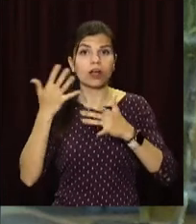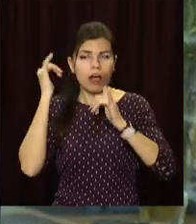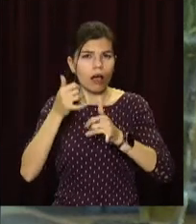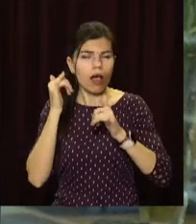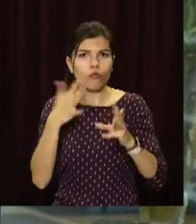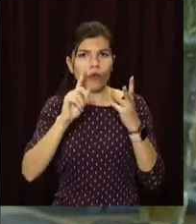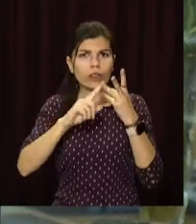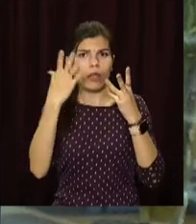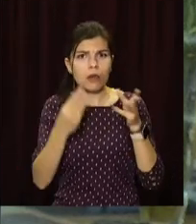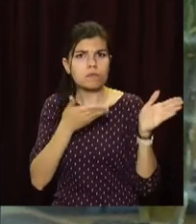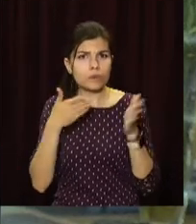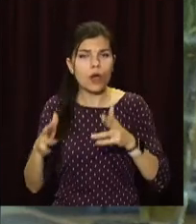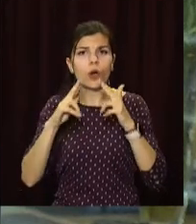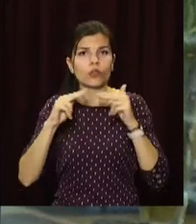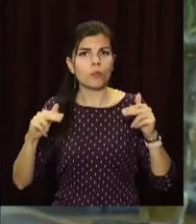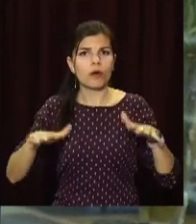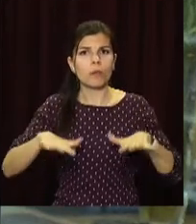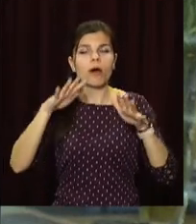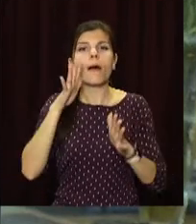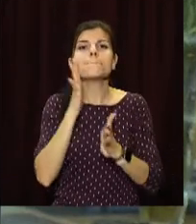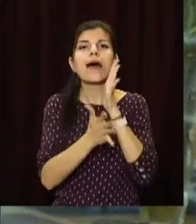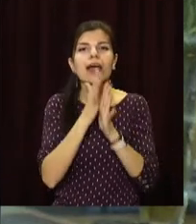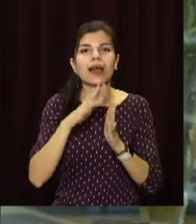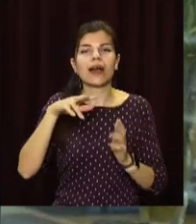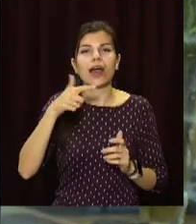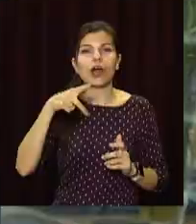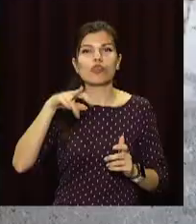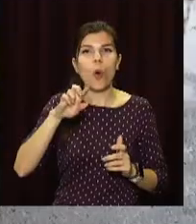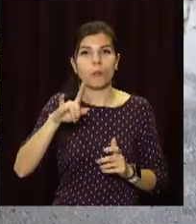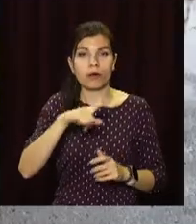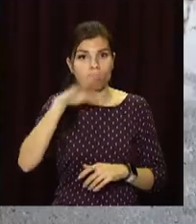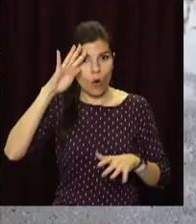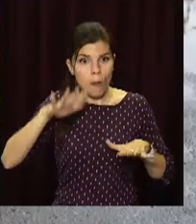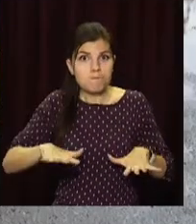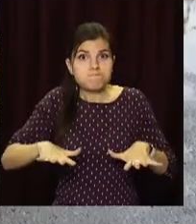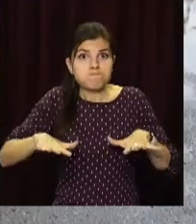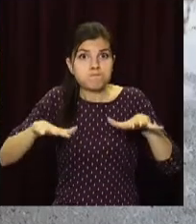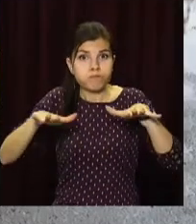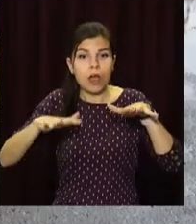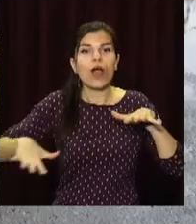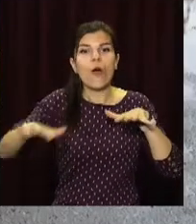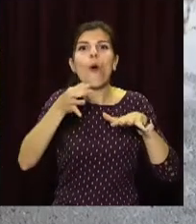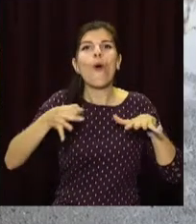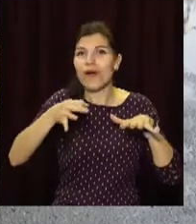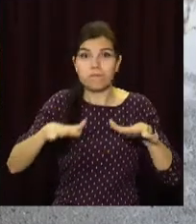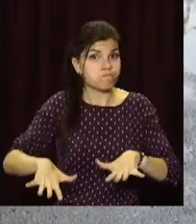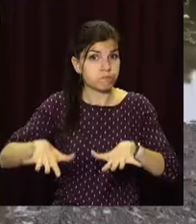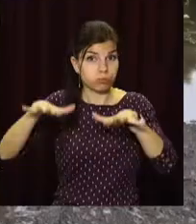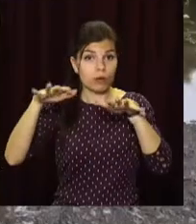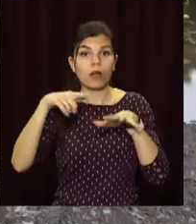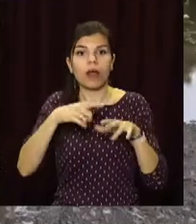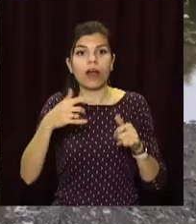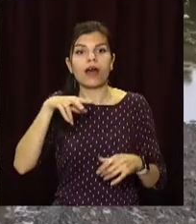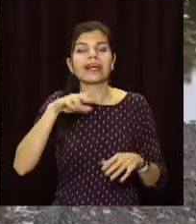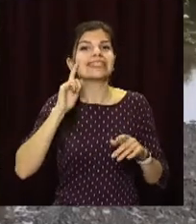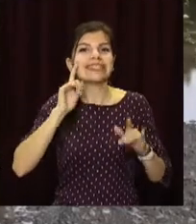вщухають, третій день поспіль у Дніпрі затопило парк Лазаря Глоби. Рівень води в озері, яке в парку, знов піднявся. Як наслідок, лави